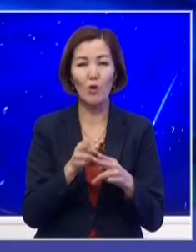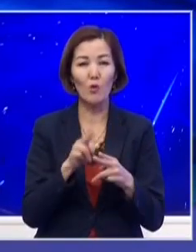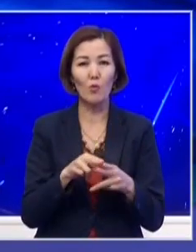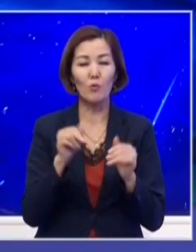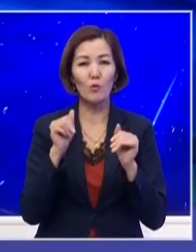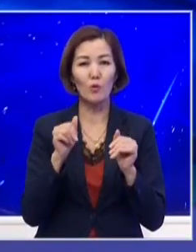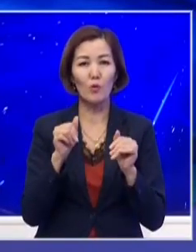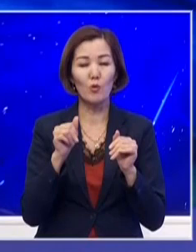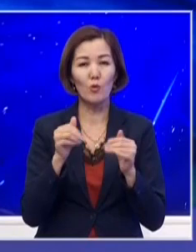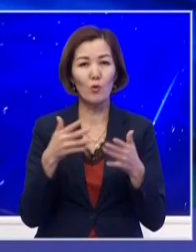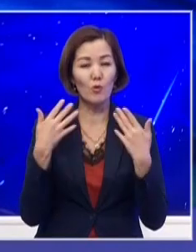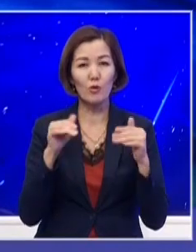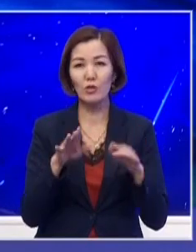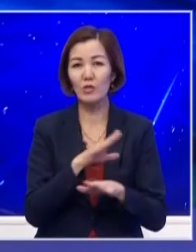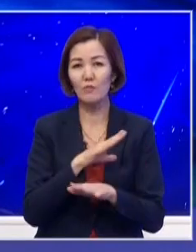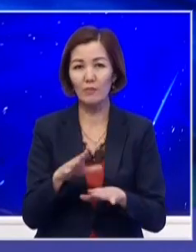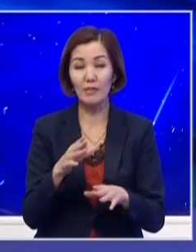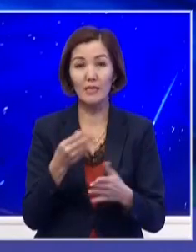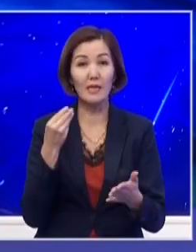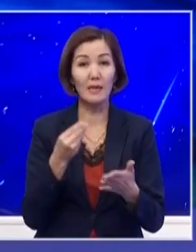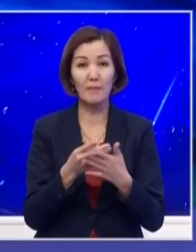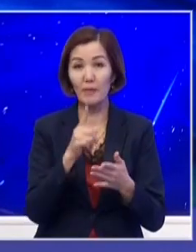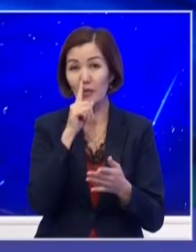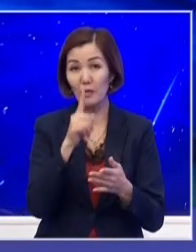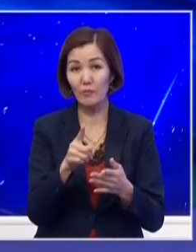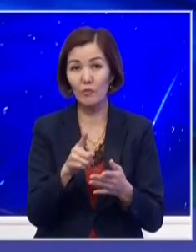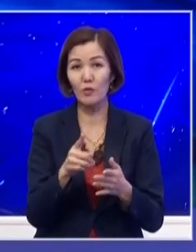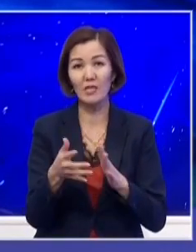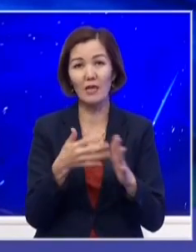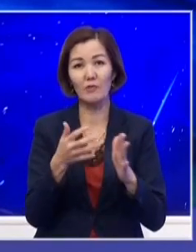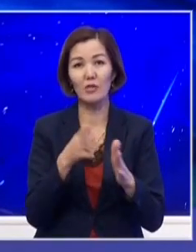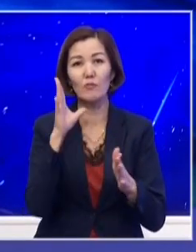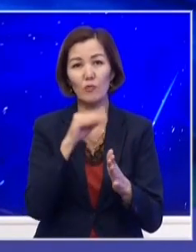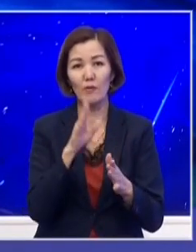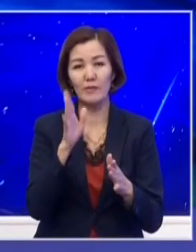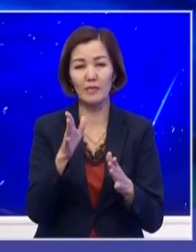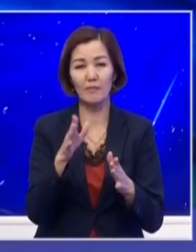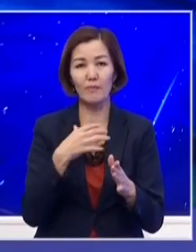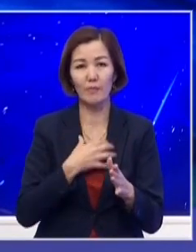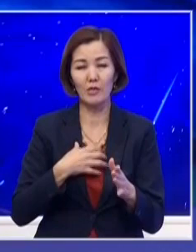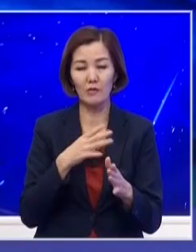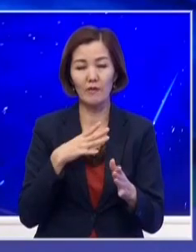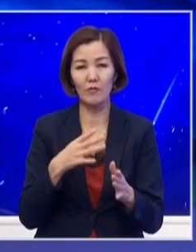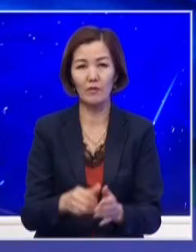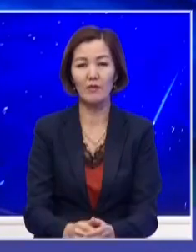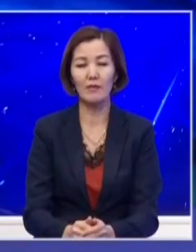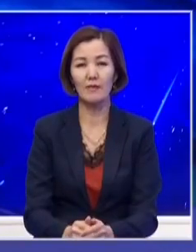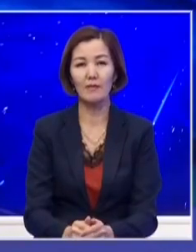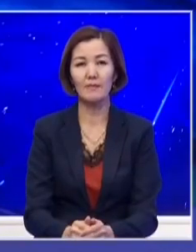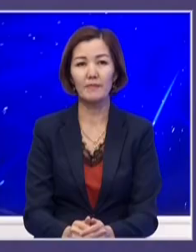жасады. Бұл оңай шешім емес, егер бағаны көтермесек, отын тапшылығына тап боламыз деп дабыл қақты.